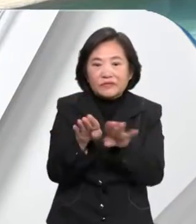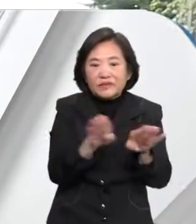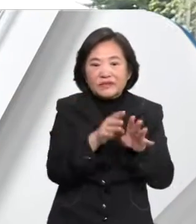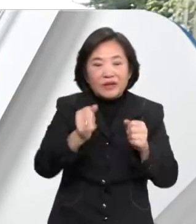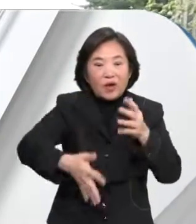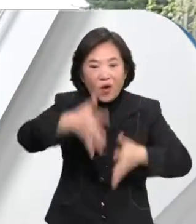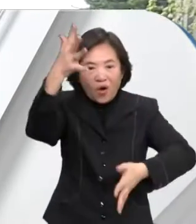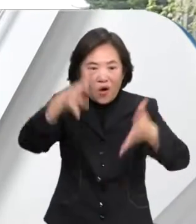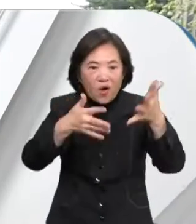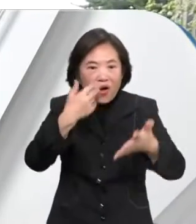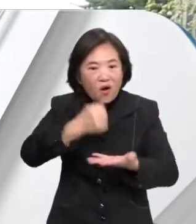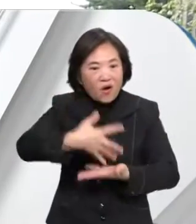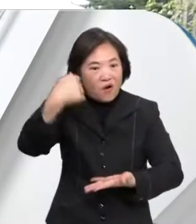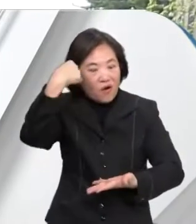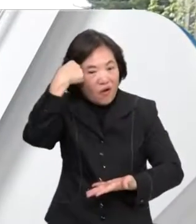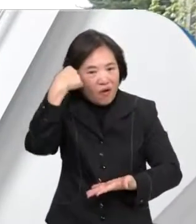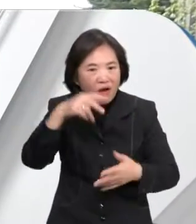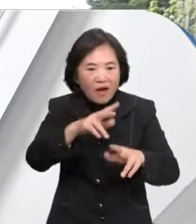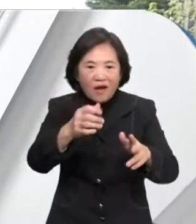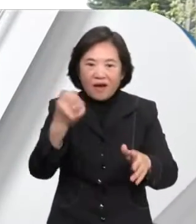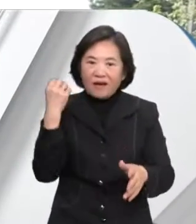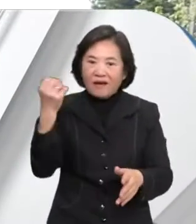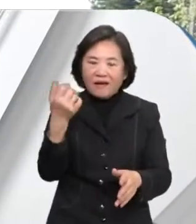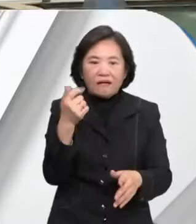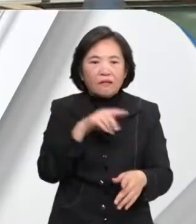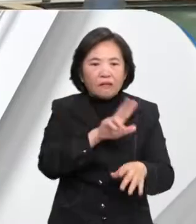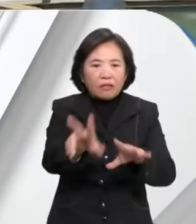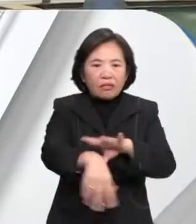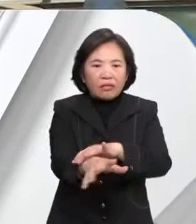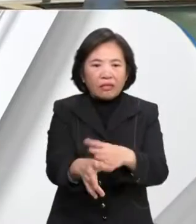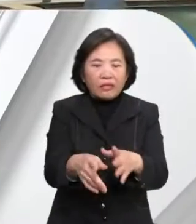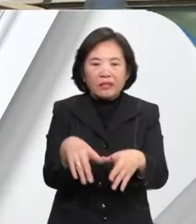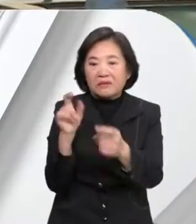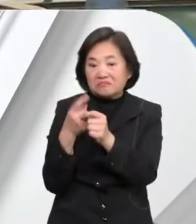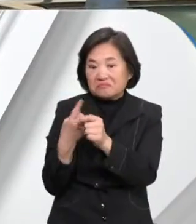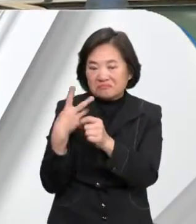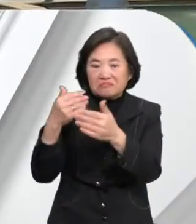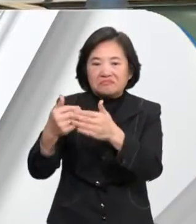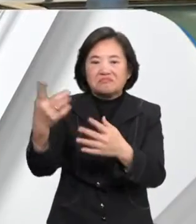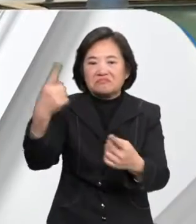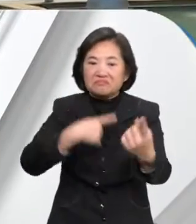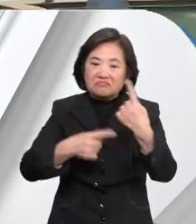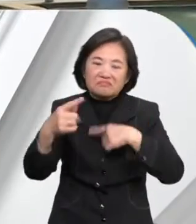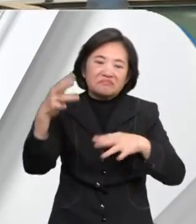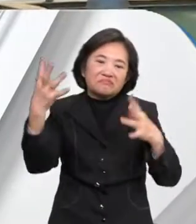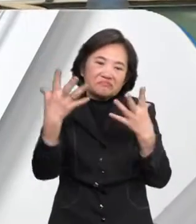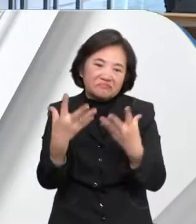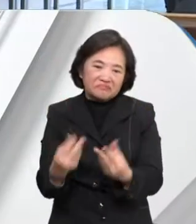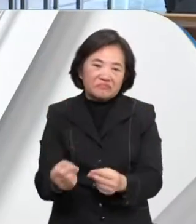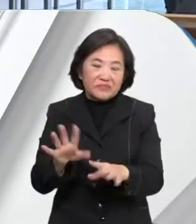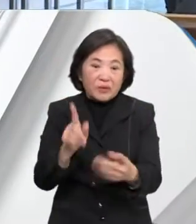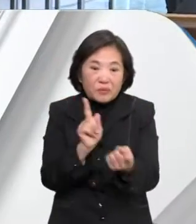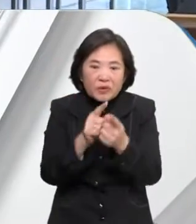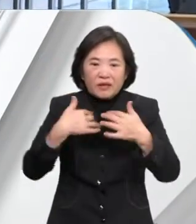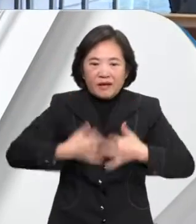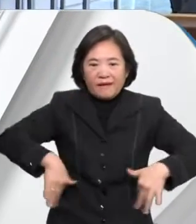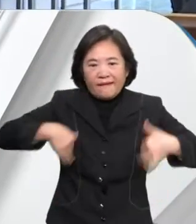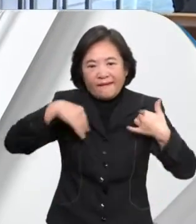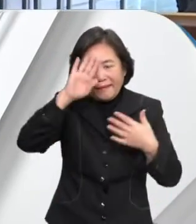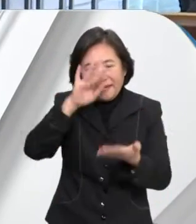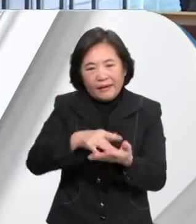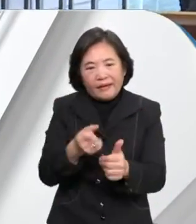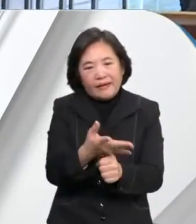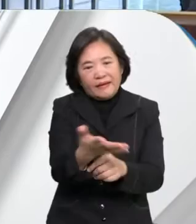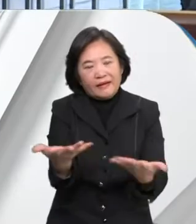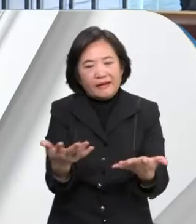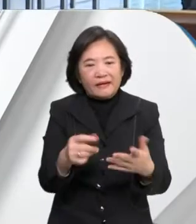建筑完善的设施十五年，很多年来台东人客一直接受，也还有遇到武汉肺炎的疫情。